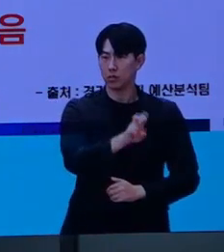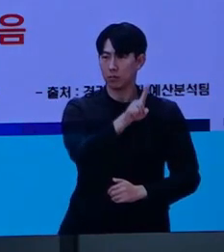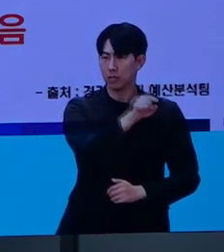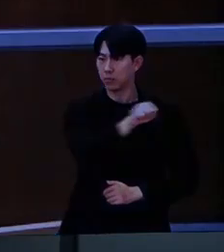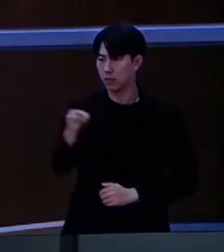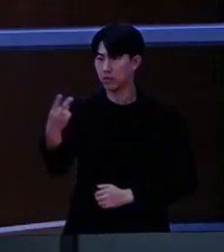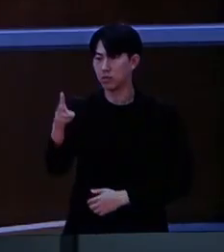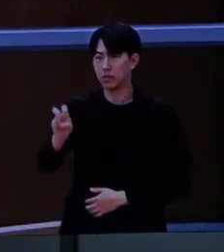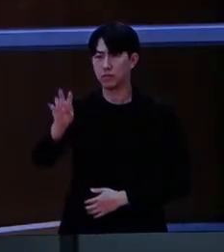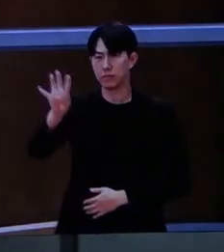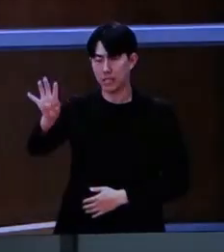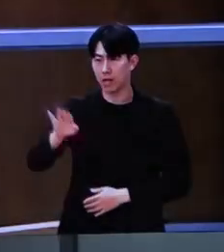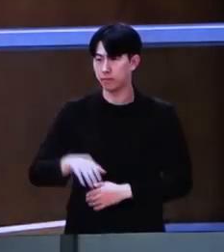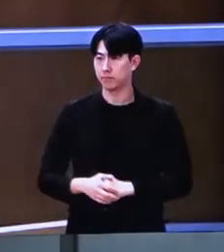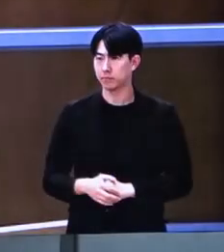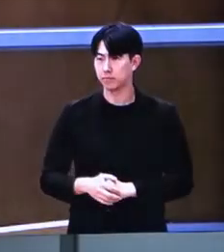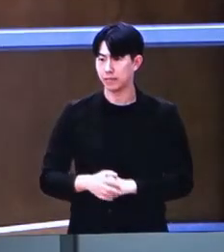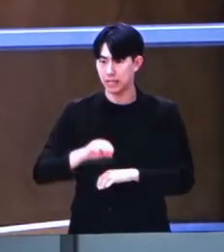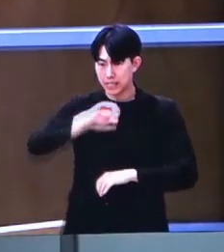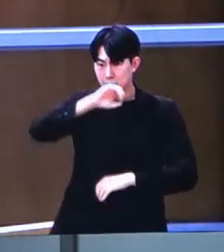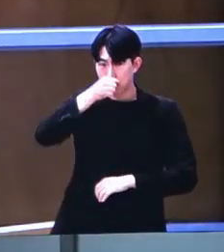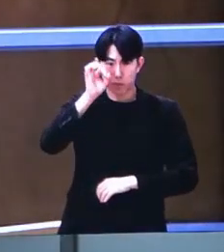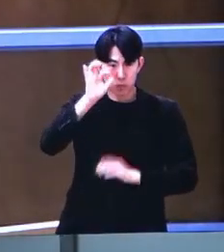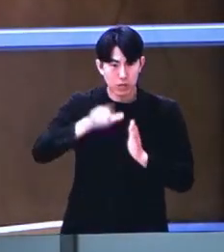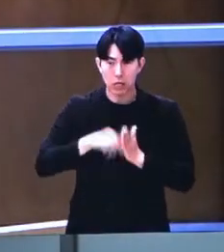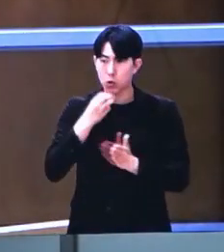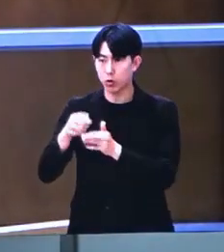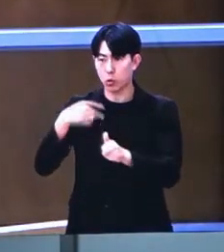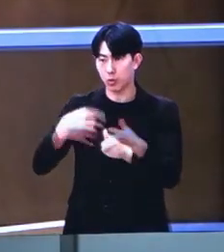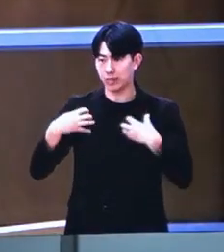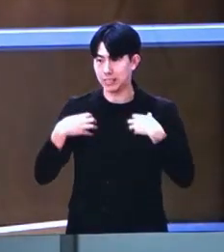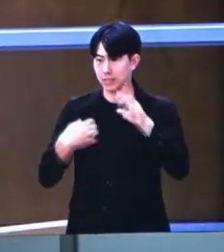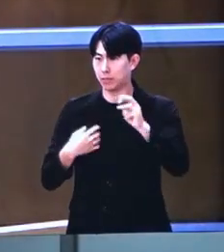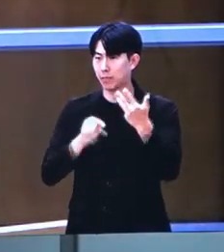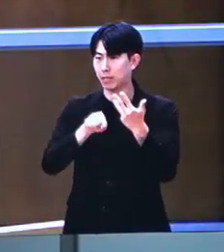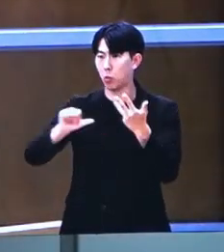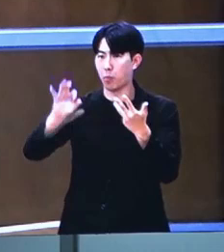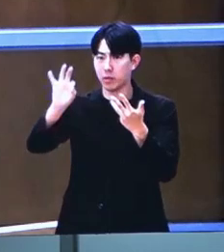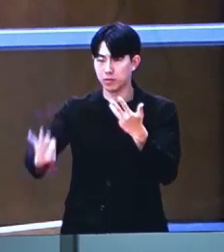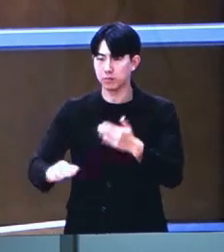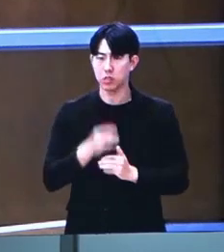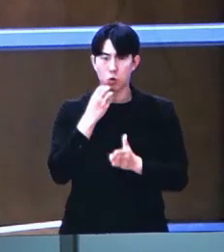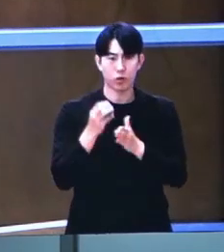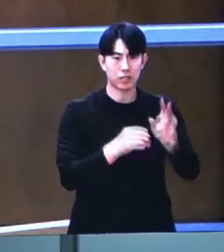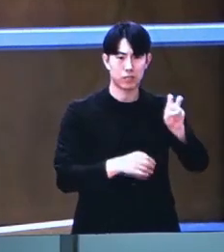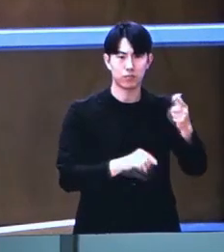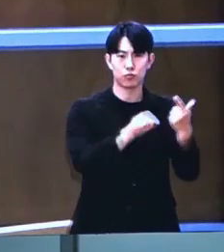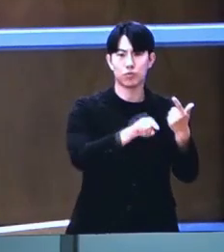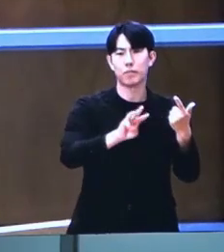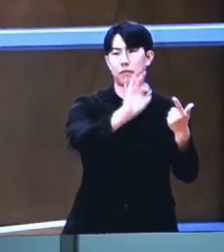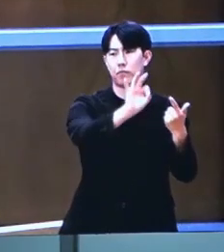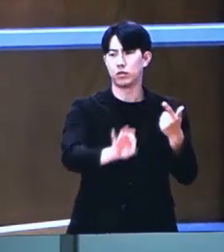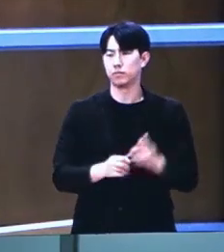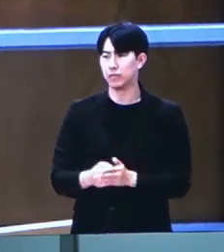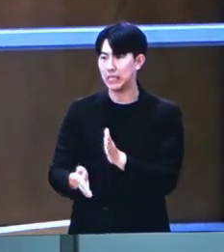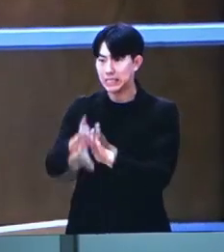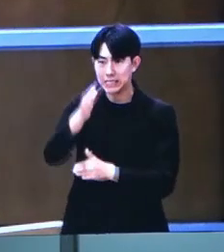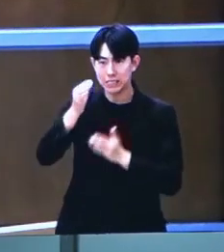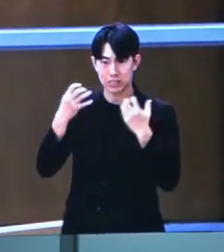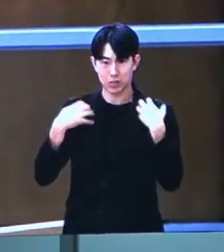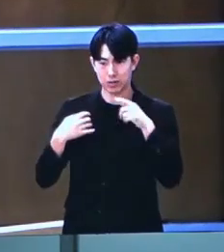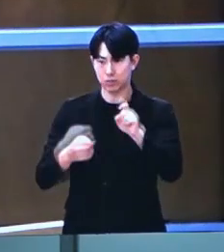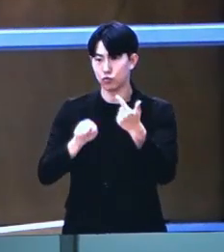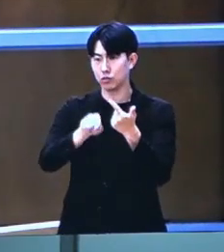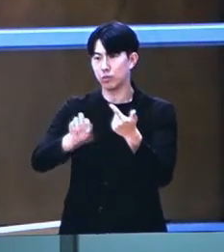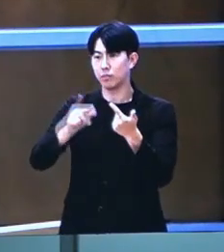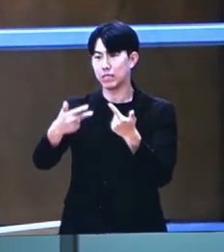24년 본 예산 기준 경기도교육청은 38.5%, 경기도는 26.3%, 시군은